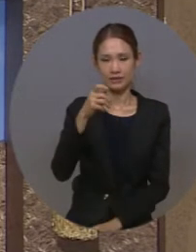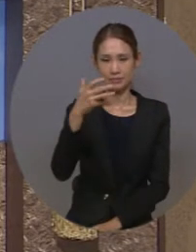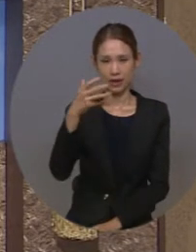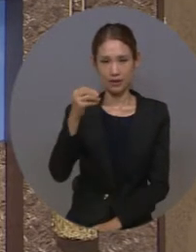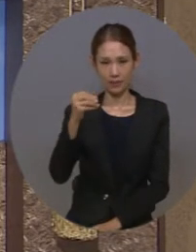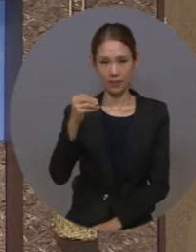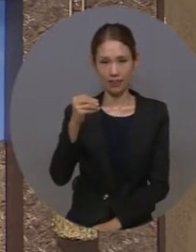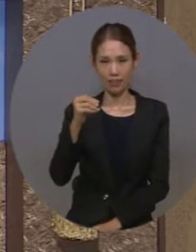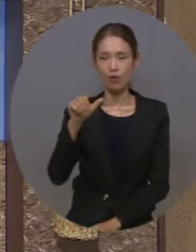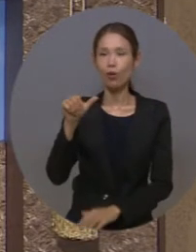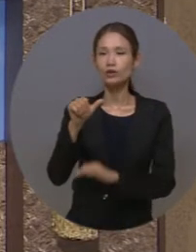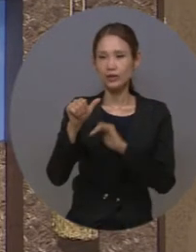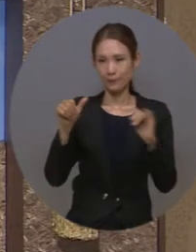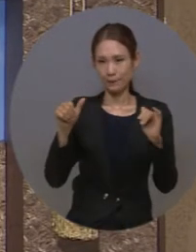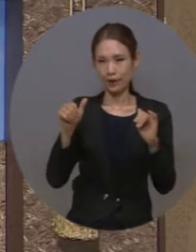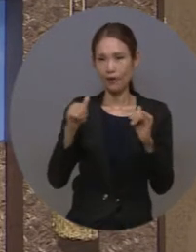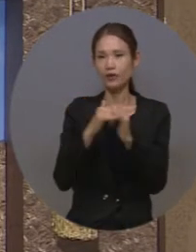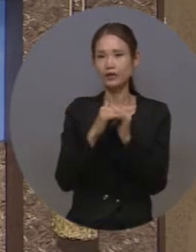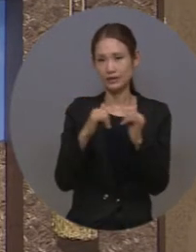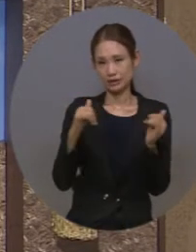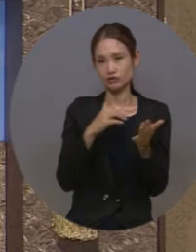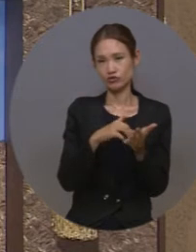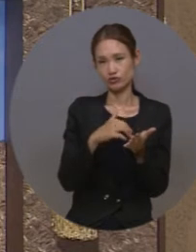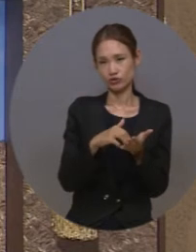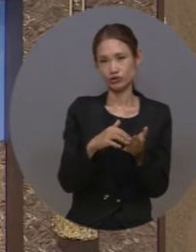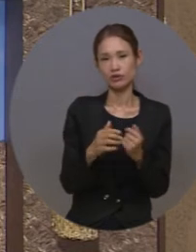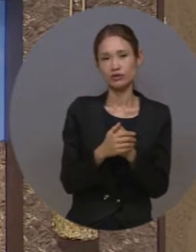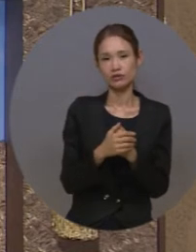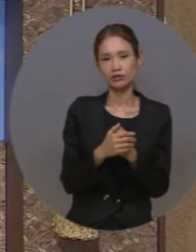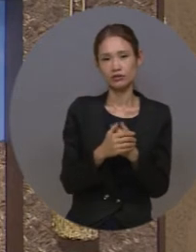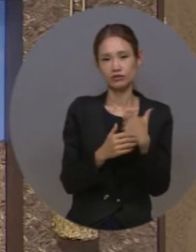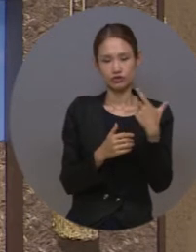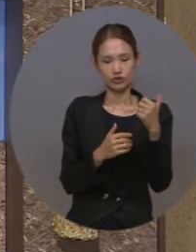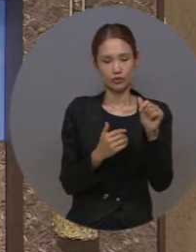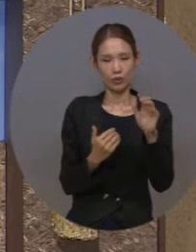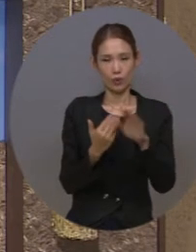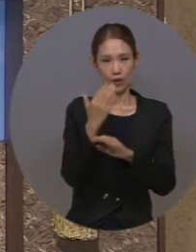5천 명입니다. 아, 예. 정식으로. 그중에 65세 인구가